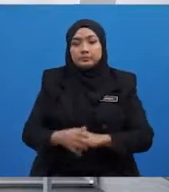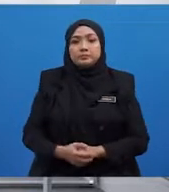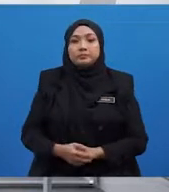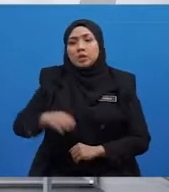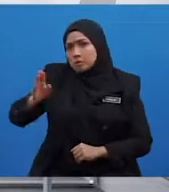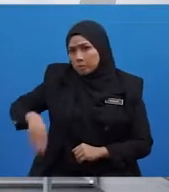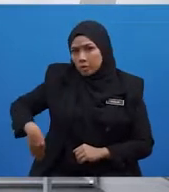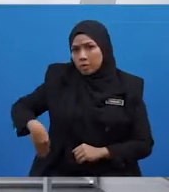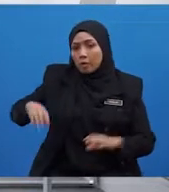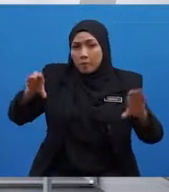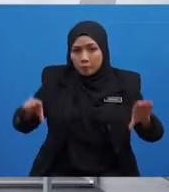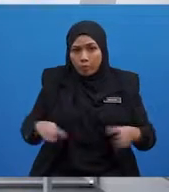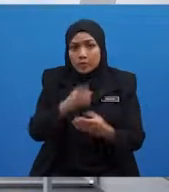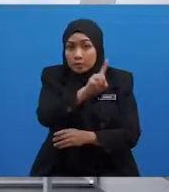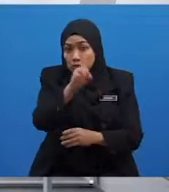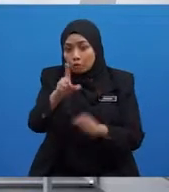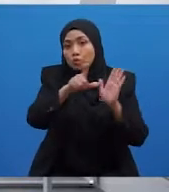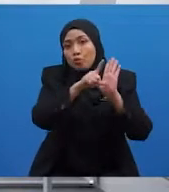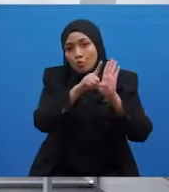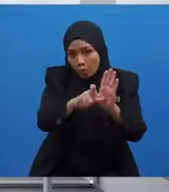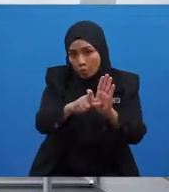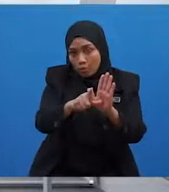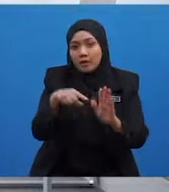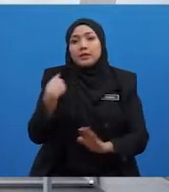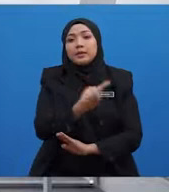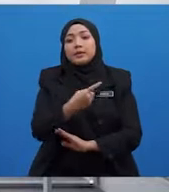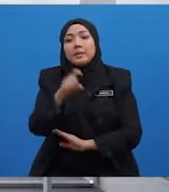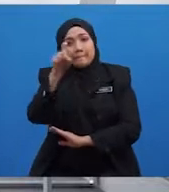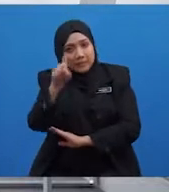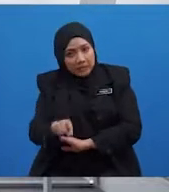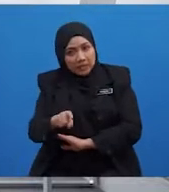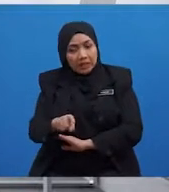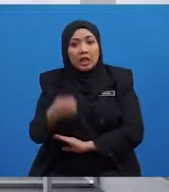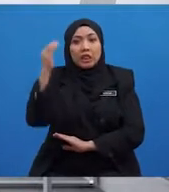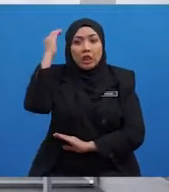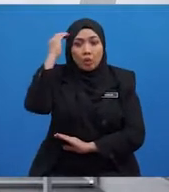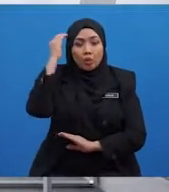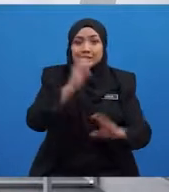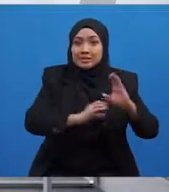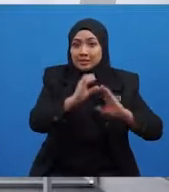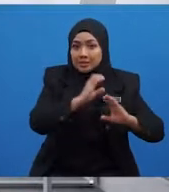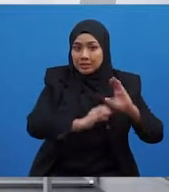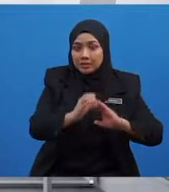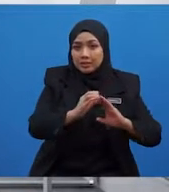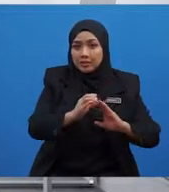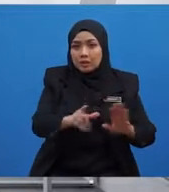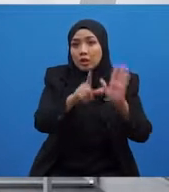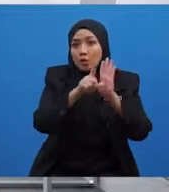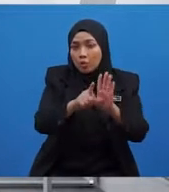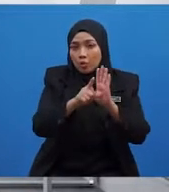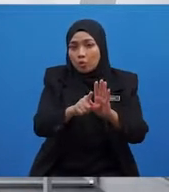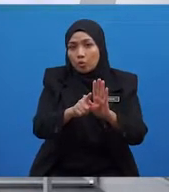sebelum menghasilkan sesuatu logo, kita perlu mengenal pasti ciri-ciri logo terlebih